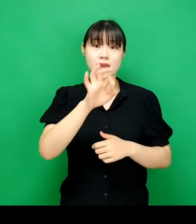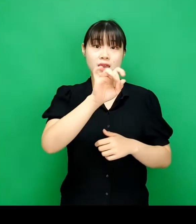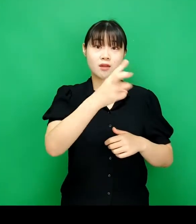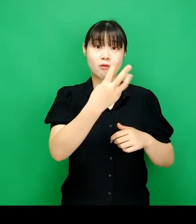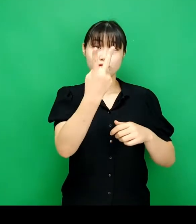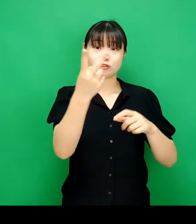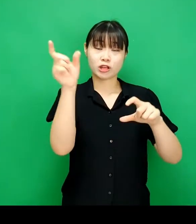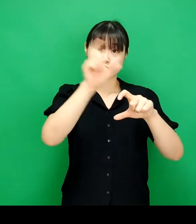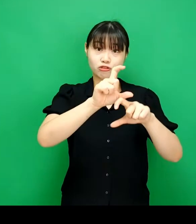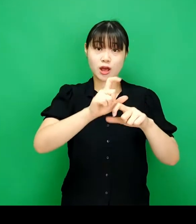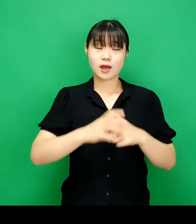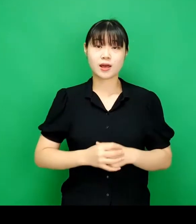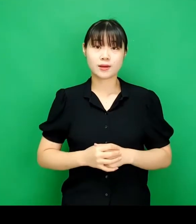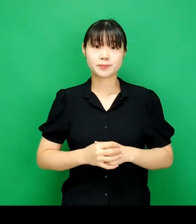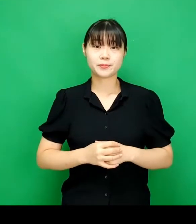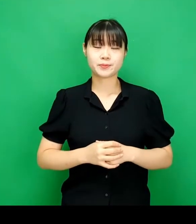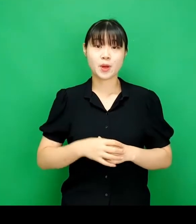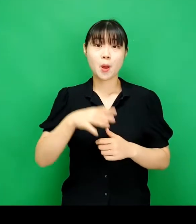열을 두 개 추가합니다.